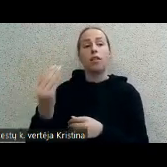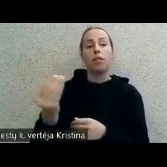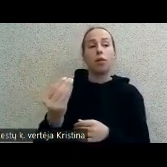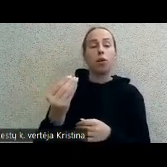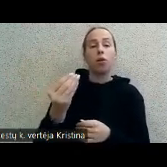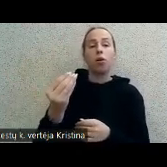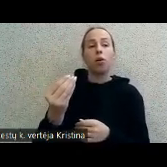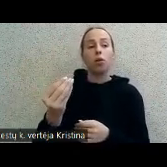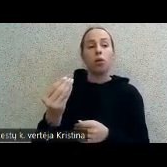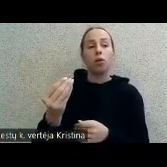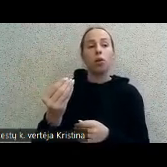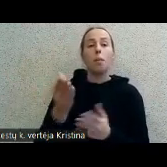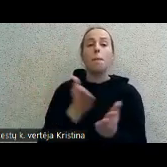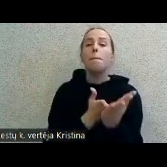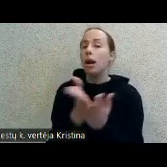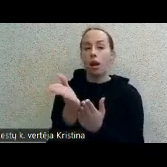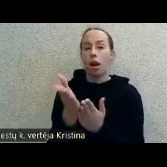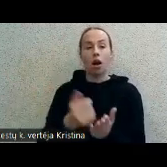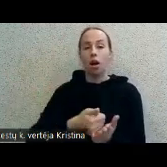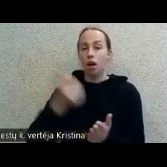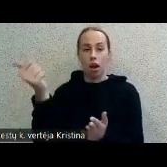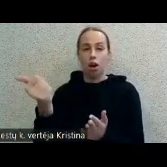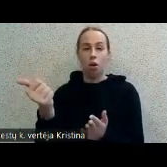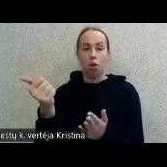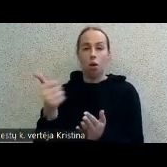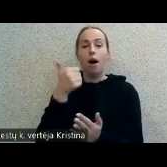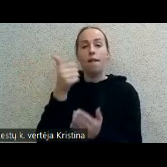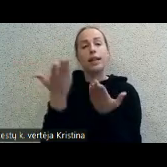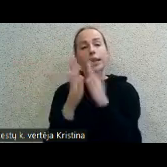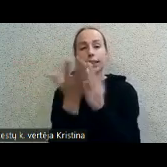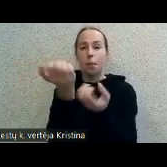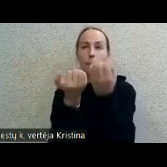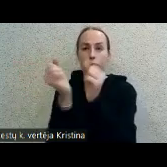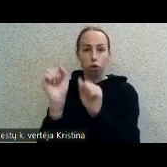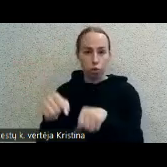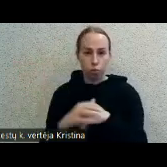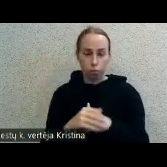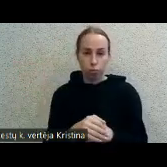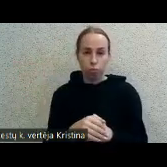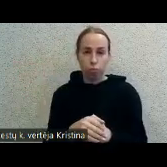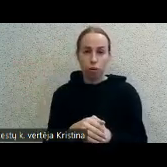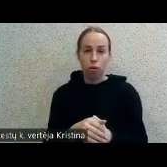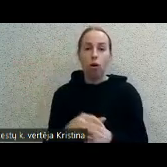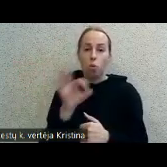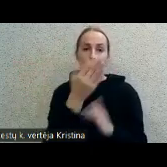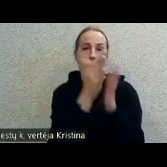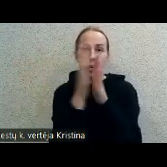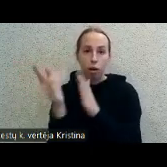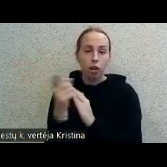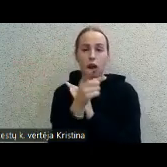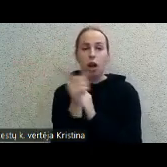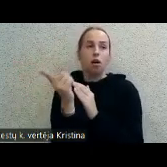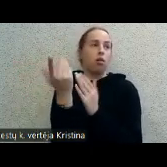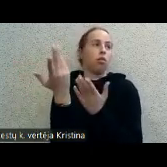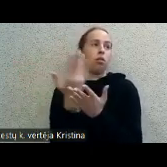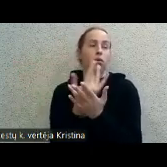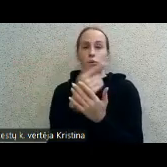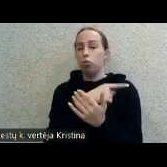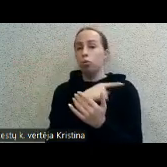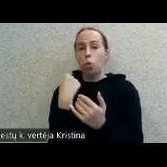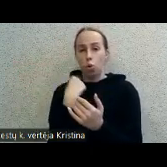didesnę prieigą, geresnė prieiga prie knygų, jeigu kalbėsime apie bibliotekas, jų funkcionavimą, jų skaičių,